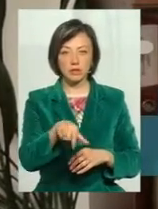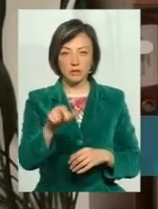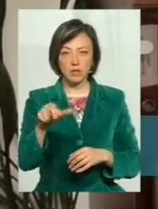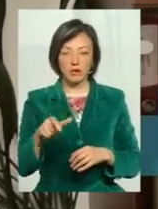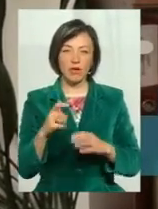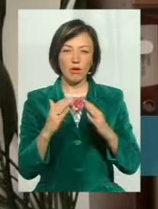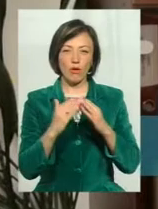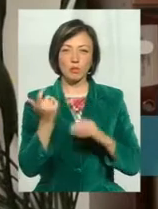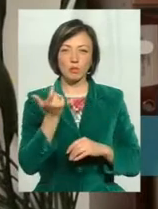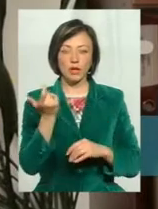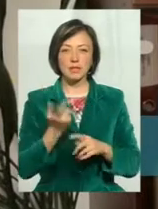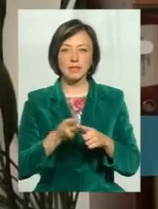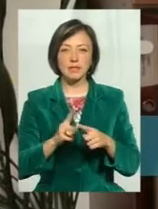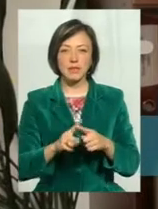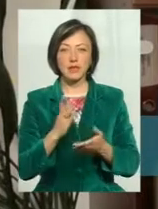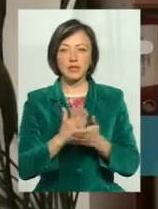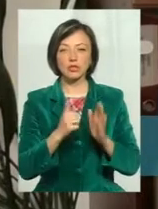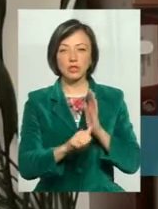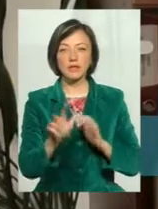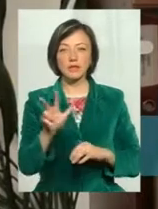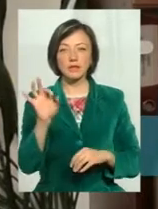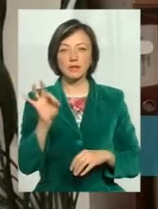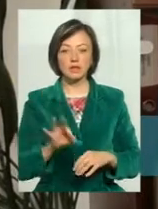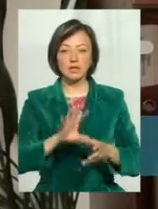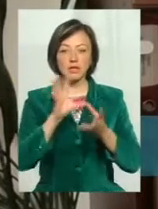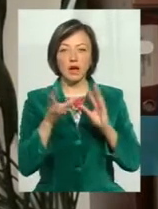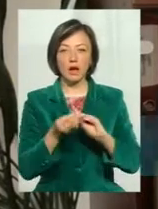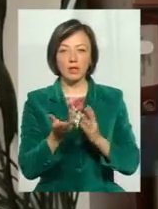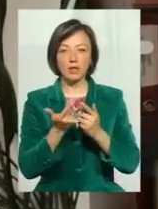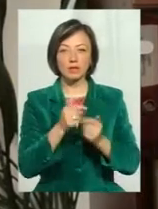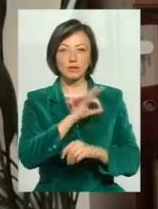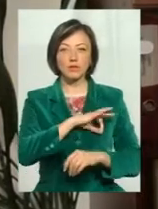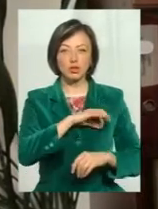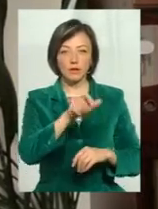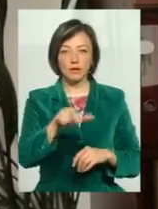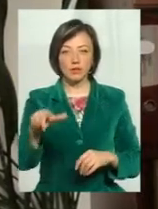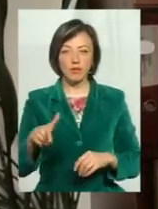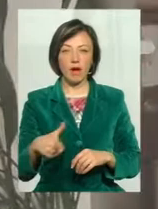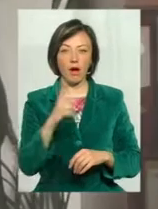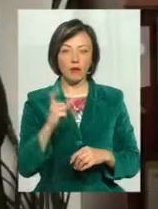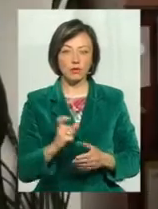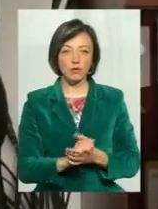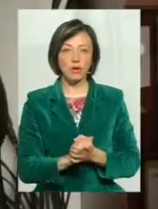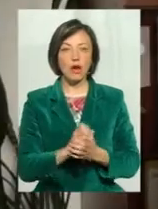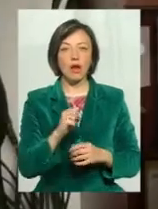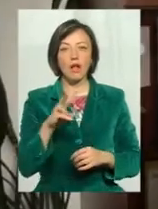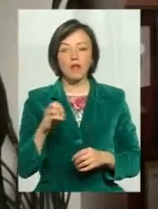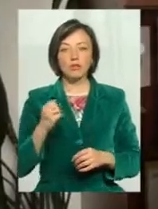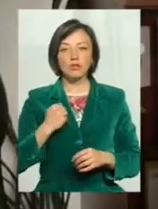домогосподарств. Це становить 63% від загальної кількості споживачів природного газу. Але, на